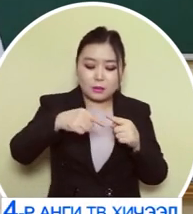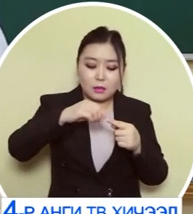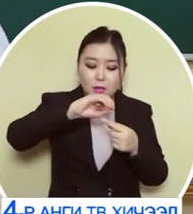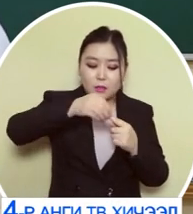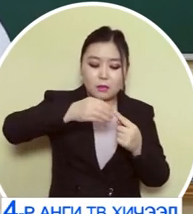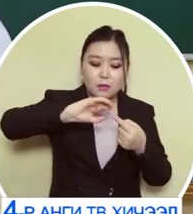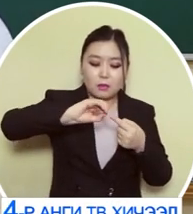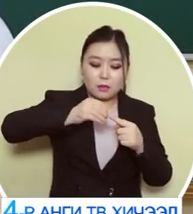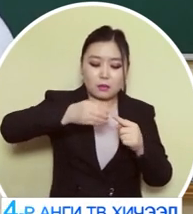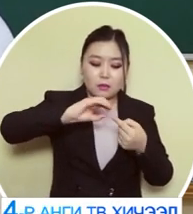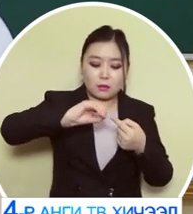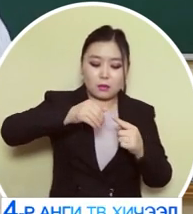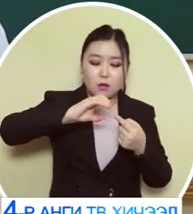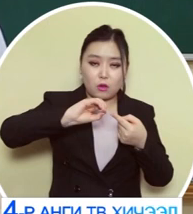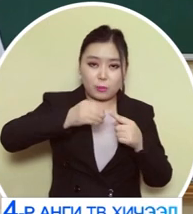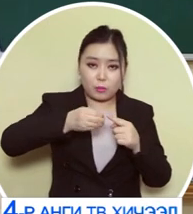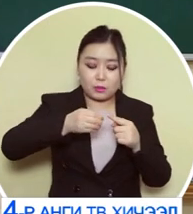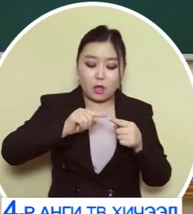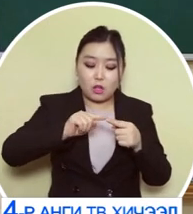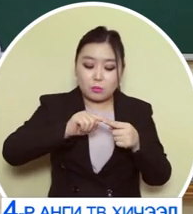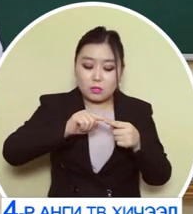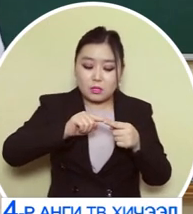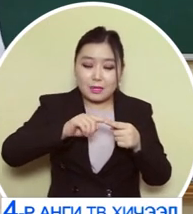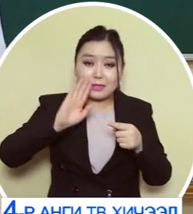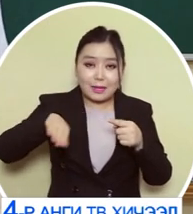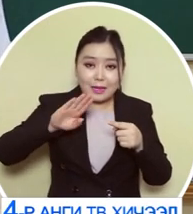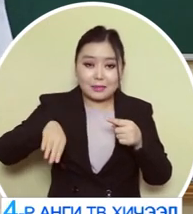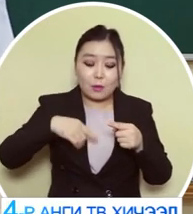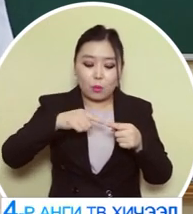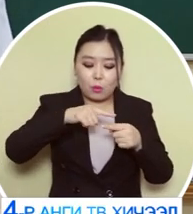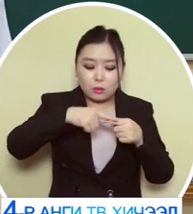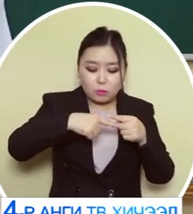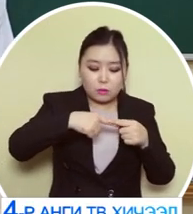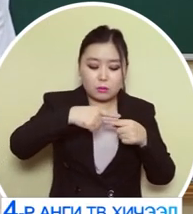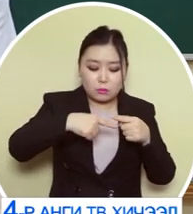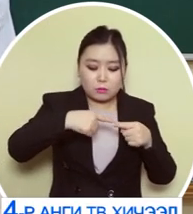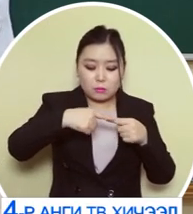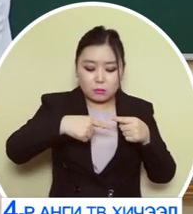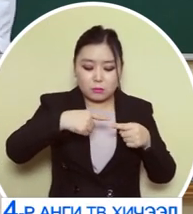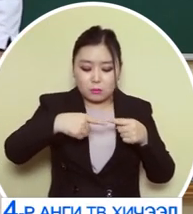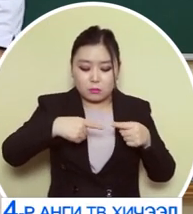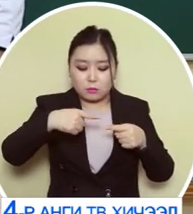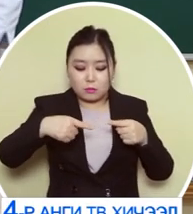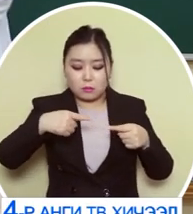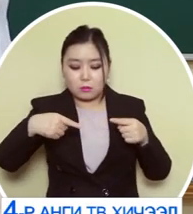Үшіншіде сымның сыртын қауіпсіз етіп, сыртын лентамен ораймыз.